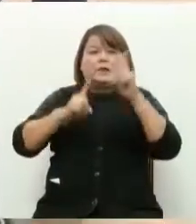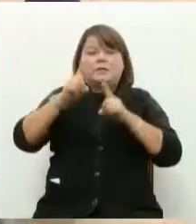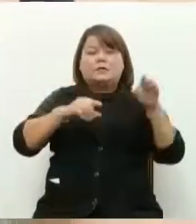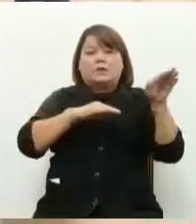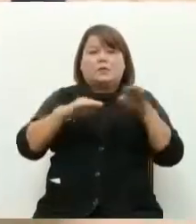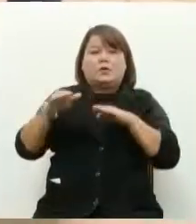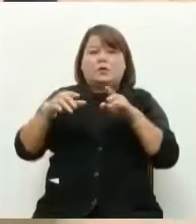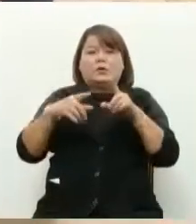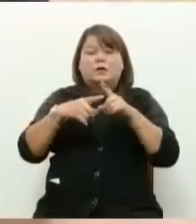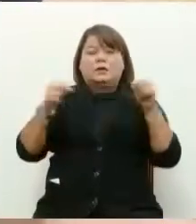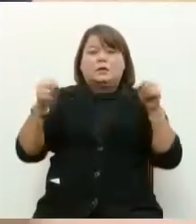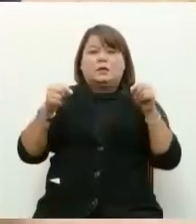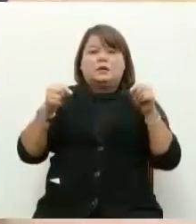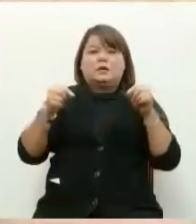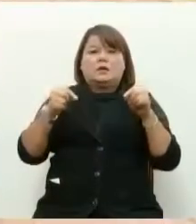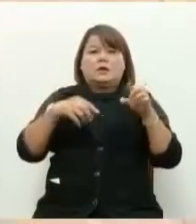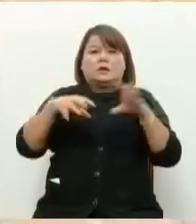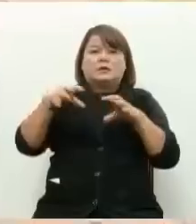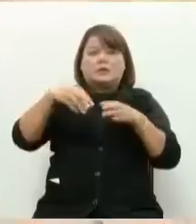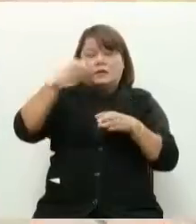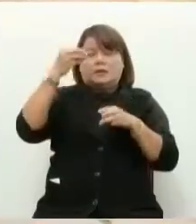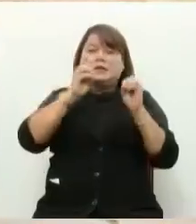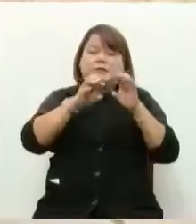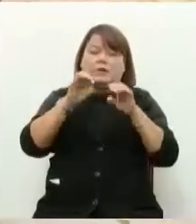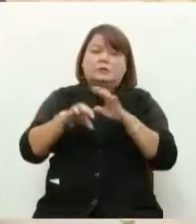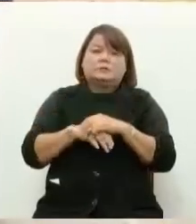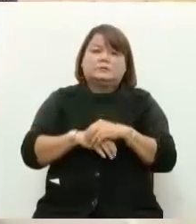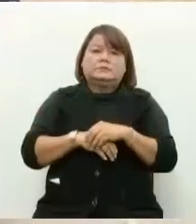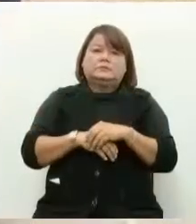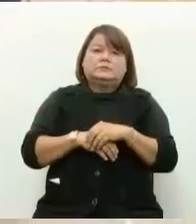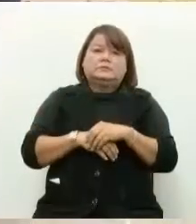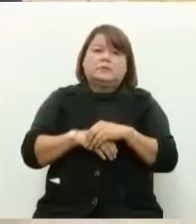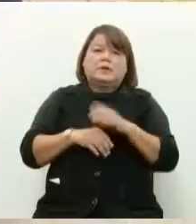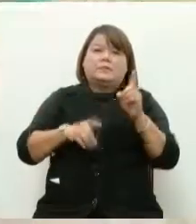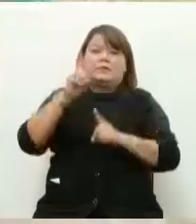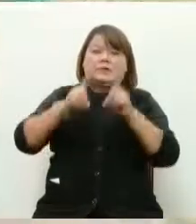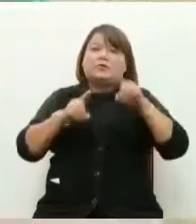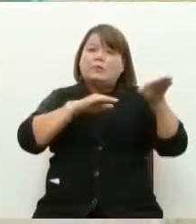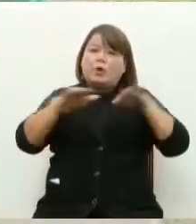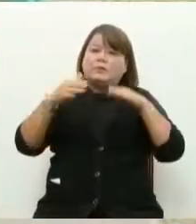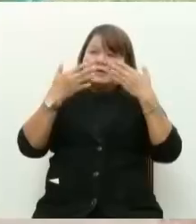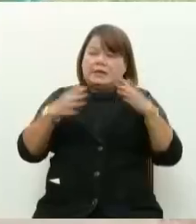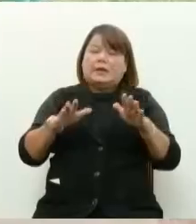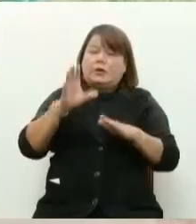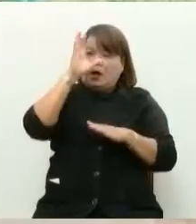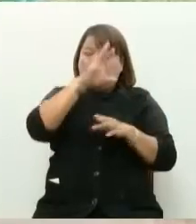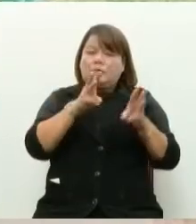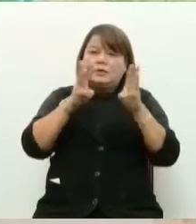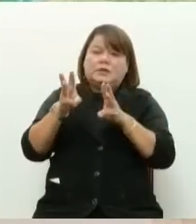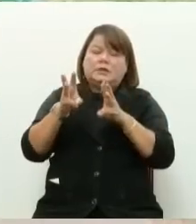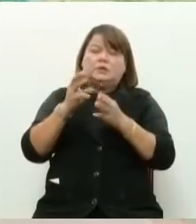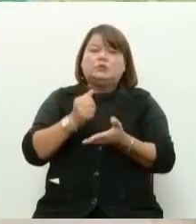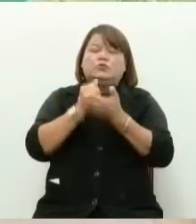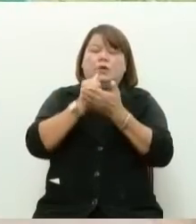ของในการจัดการเรียนการสอนนะครับเมื่อประเมินความพร้อมเสร็จแล้วนะครับเราก็จะหาแนวทางในการช่ว